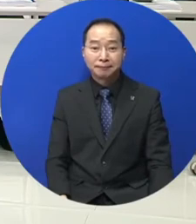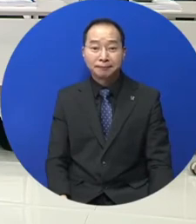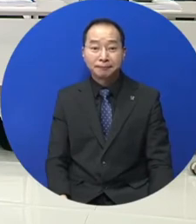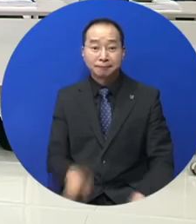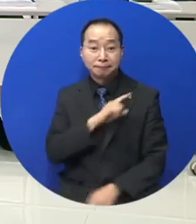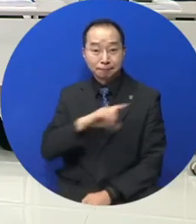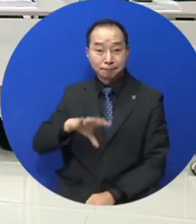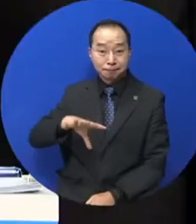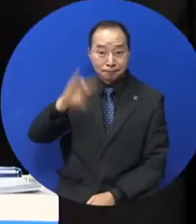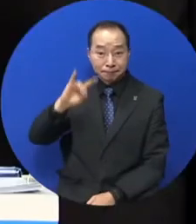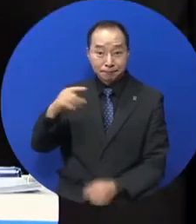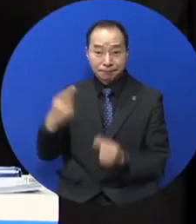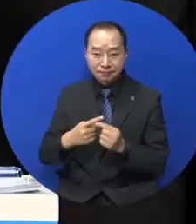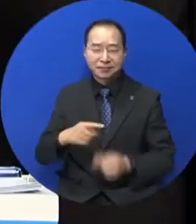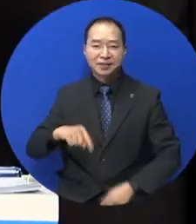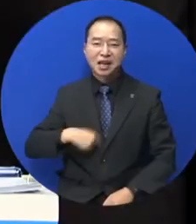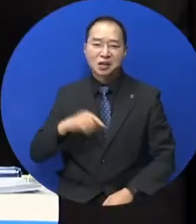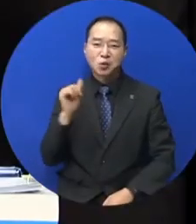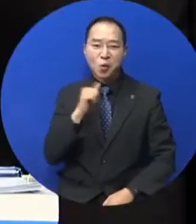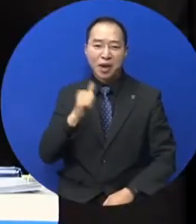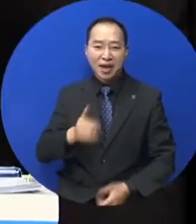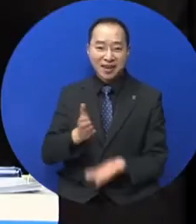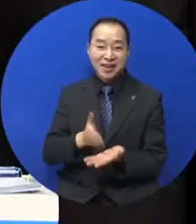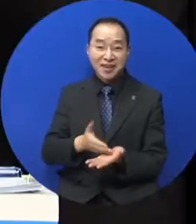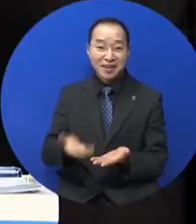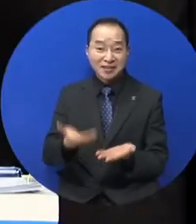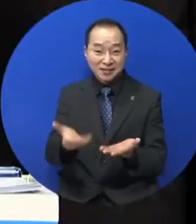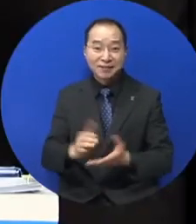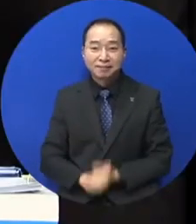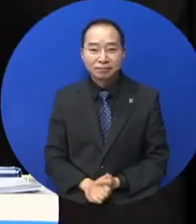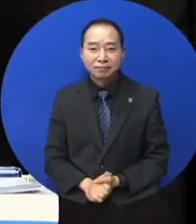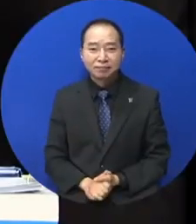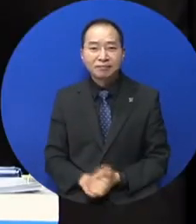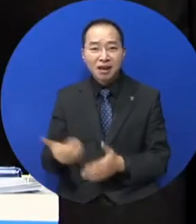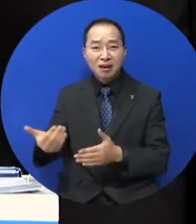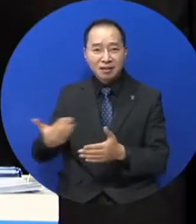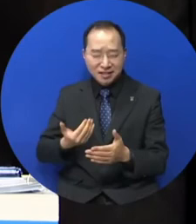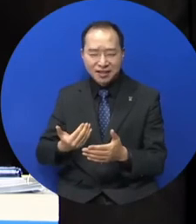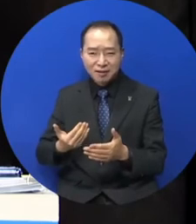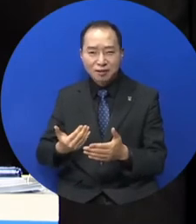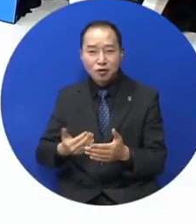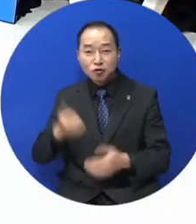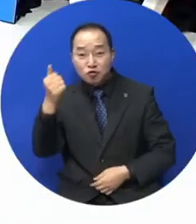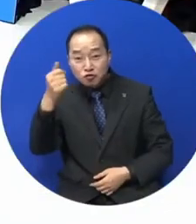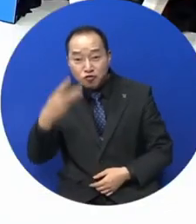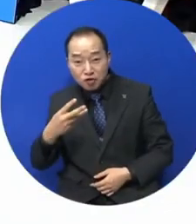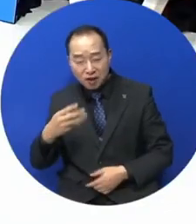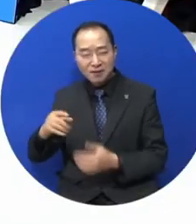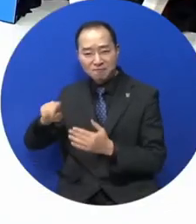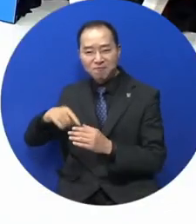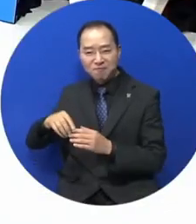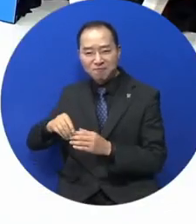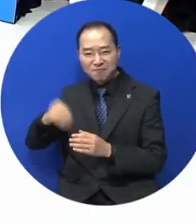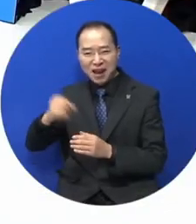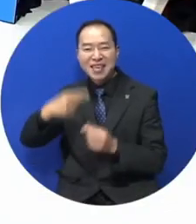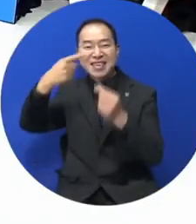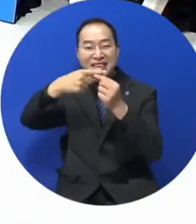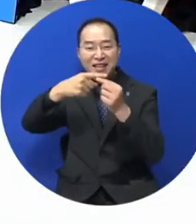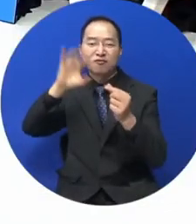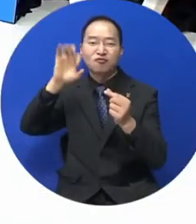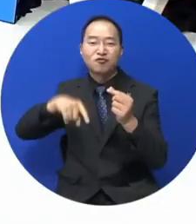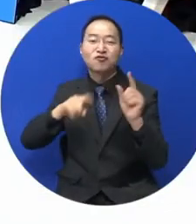먼저 그 첫 번째 순서는 자기소개 시간입니다. 사전 추첨 순서에 따라서 우상호 서울시장